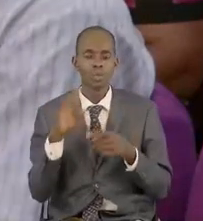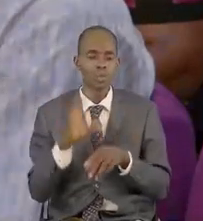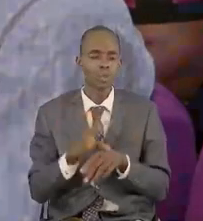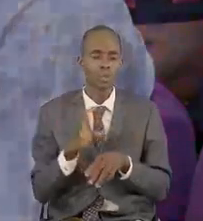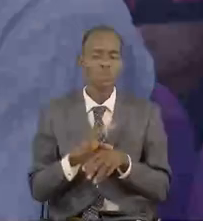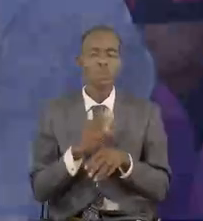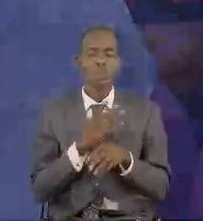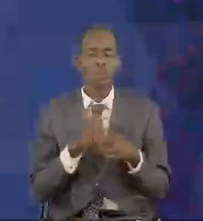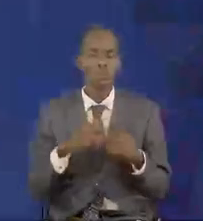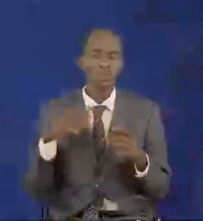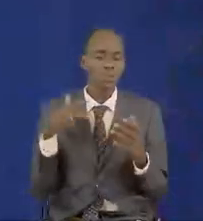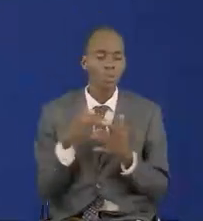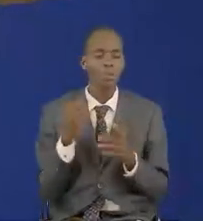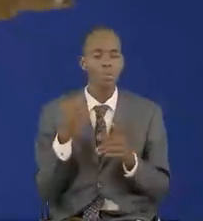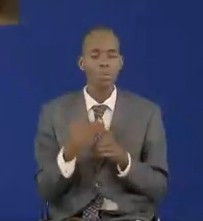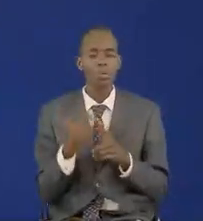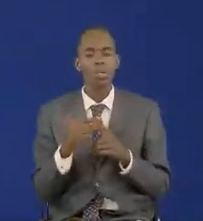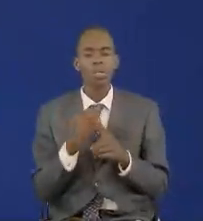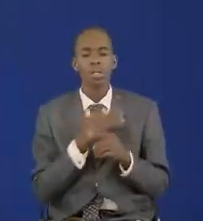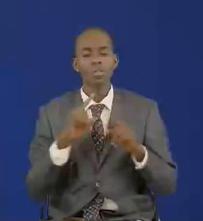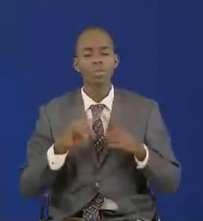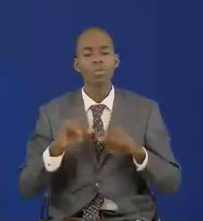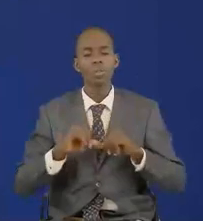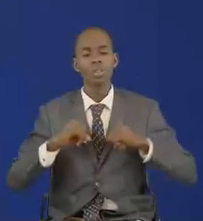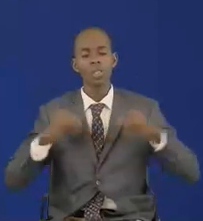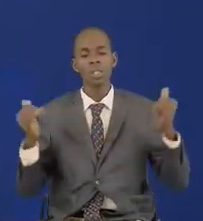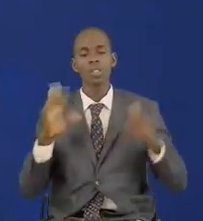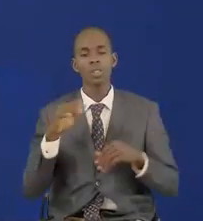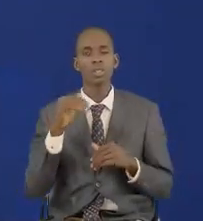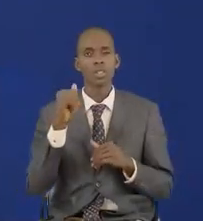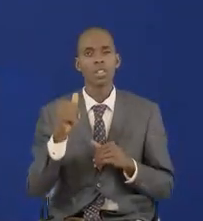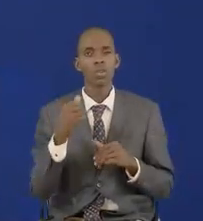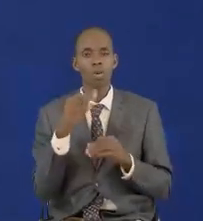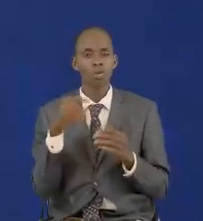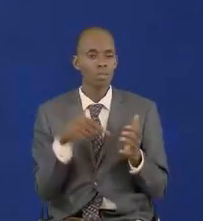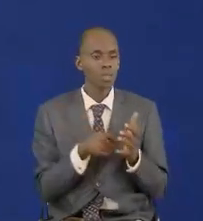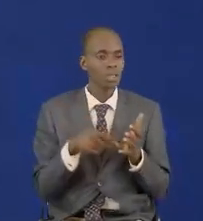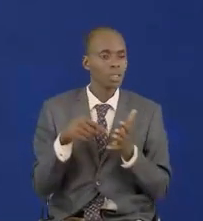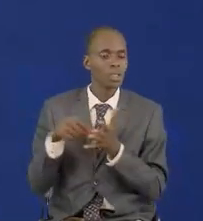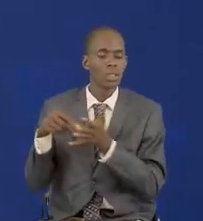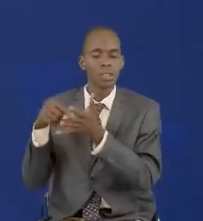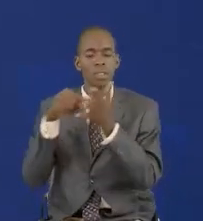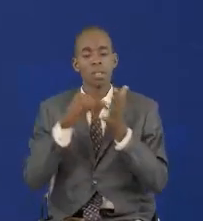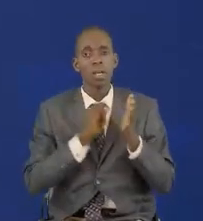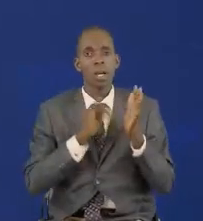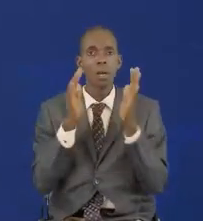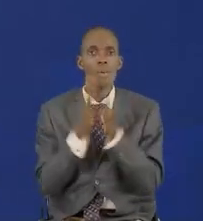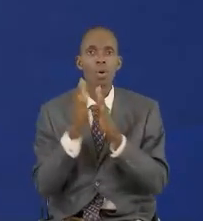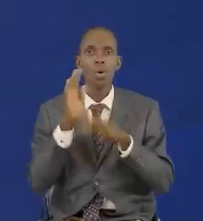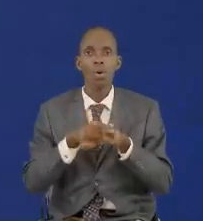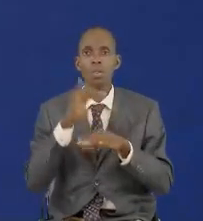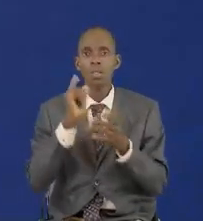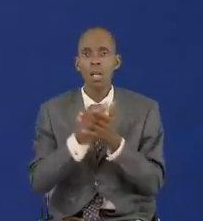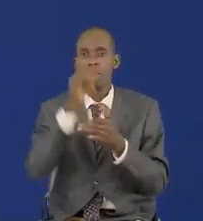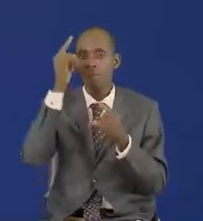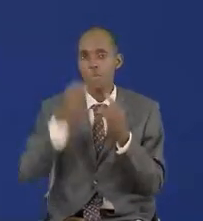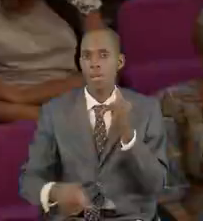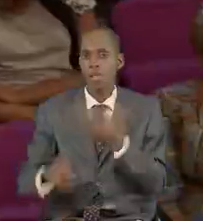étudier et retournoncer à ceci à cela je prie qu'au dernier jour